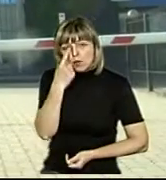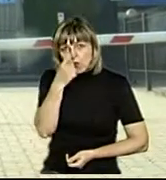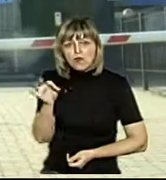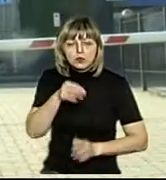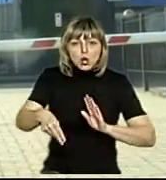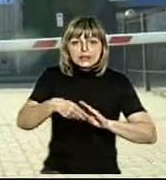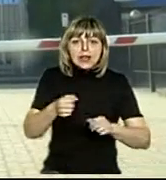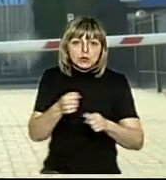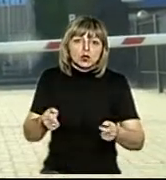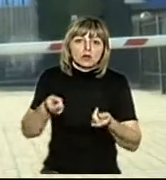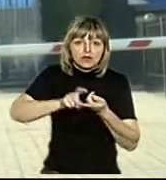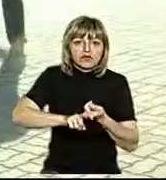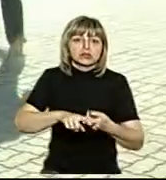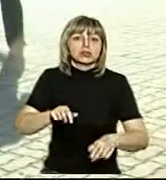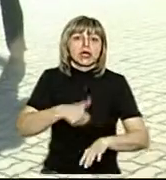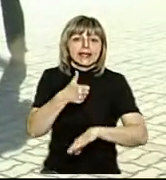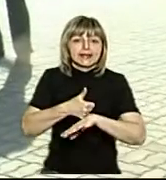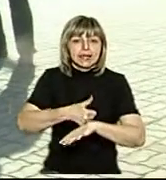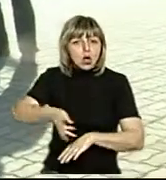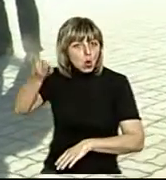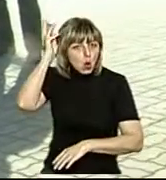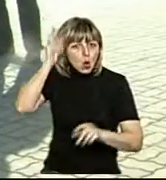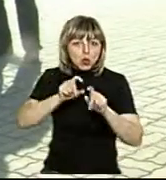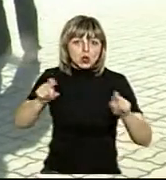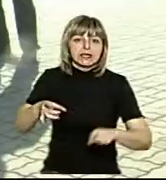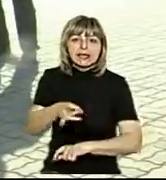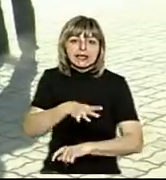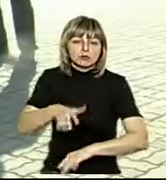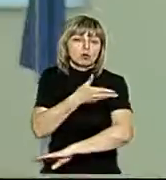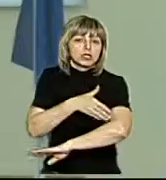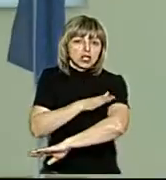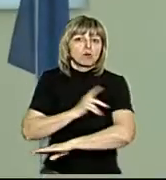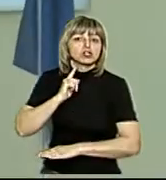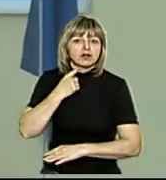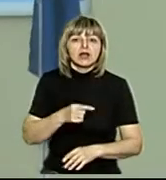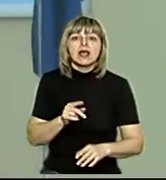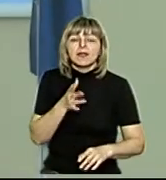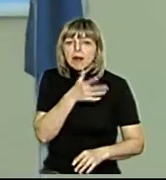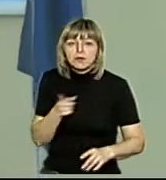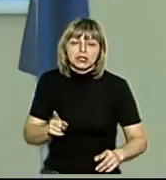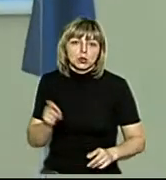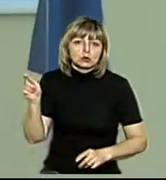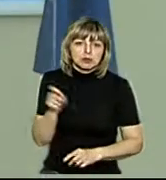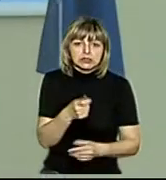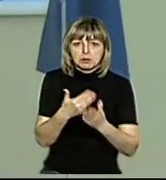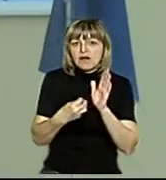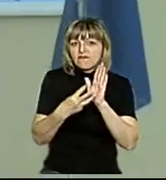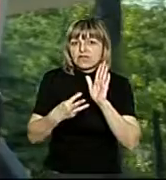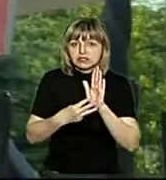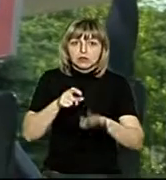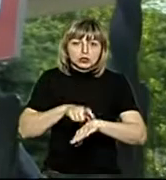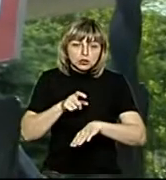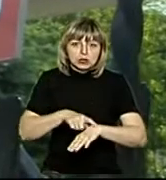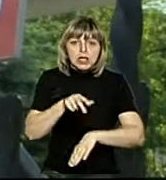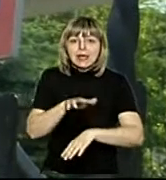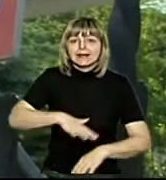Повідомлення про замінування стосувалося Генерального консульства Республіки Польща в Луцьку. На момент приїзду близько 18-ї територію